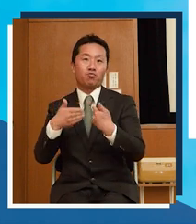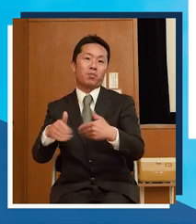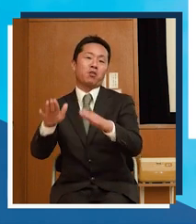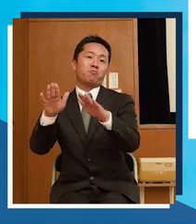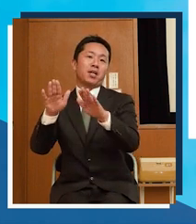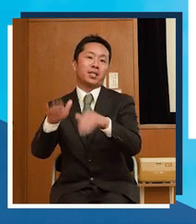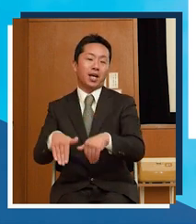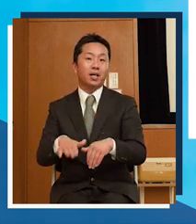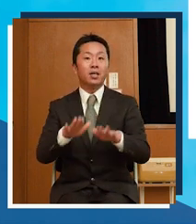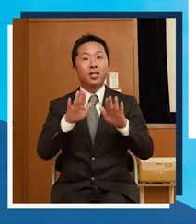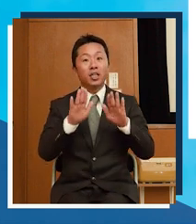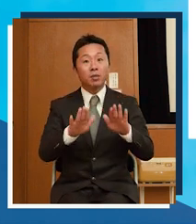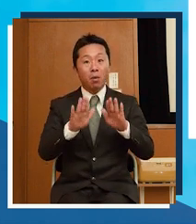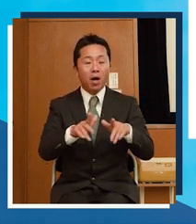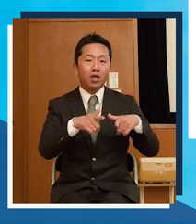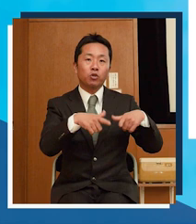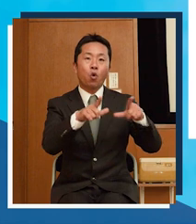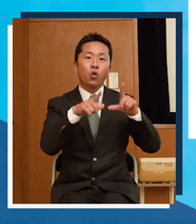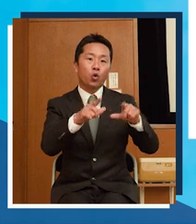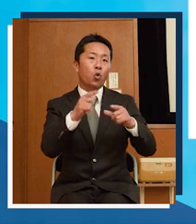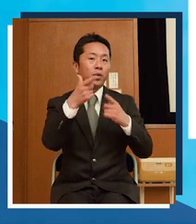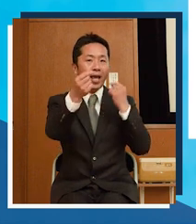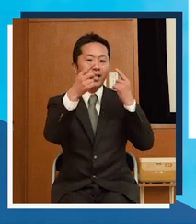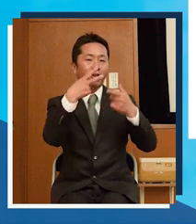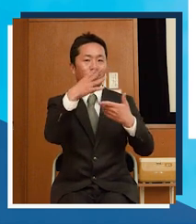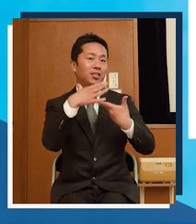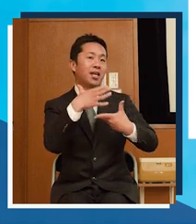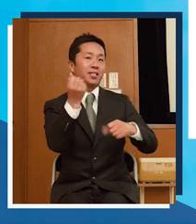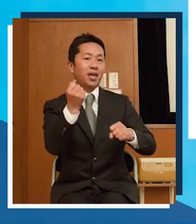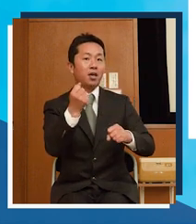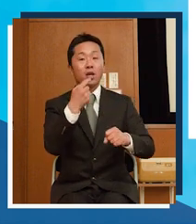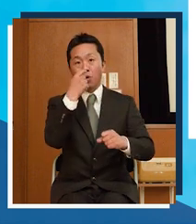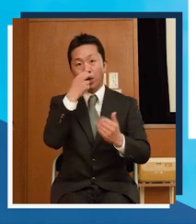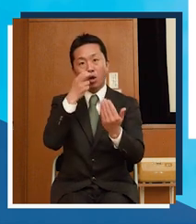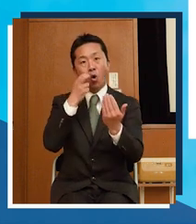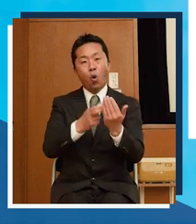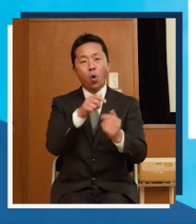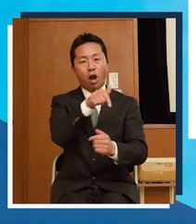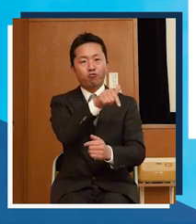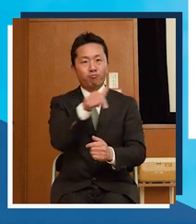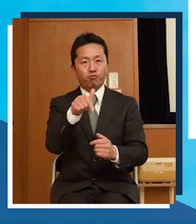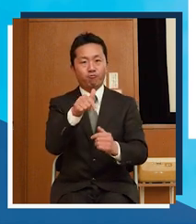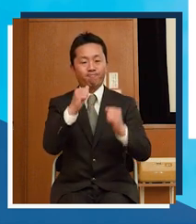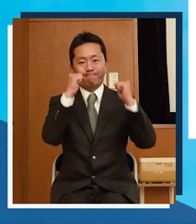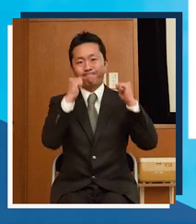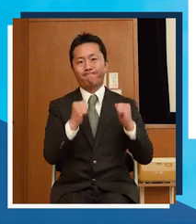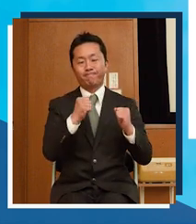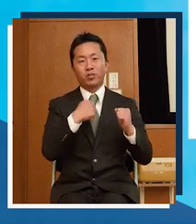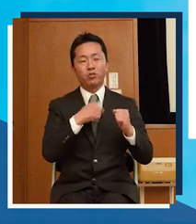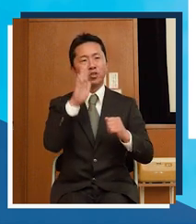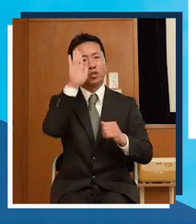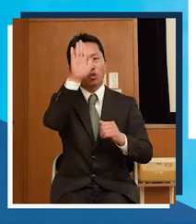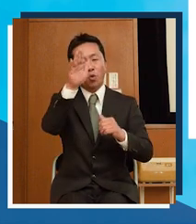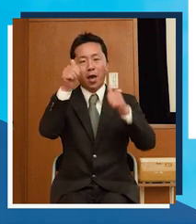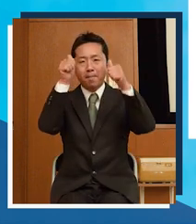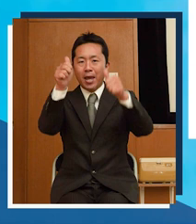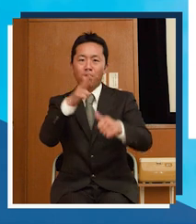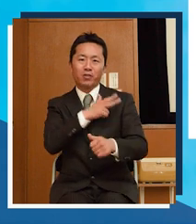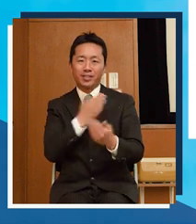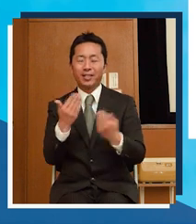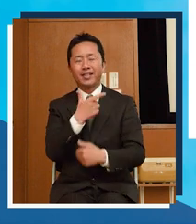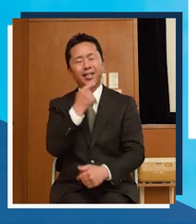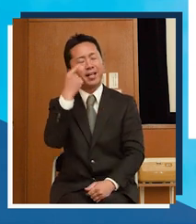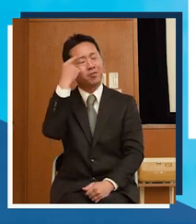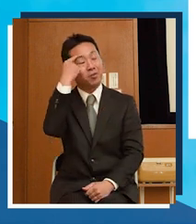もあったんですけど現在は東京で大学2年生をしています私も法学部で法律学科で将来弁護士になれたなと思いながら法律を学んでい